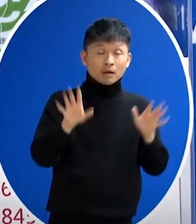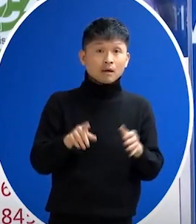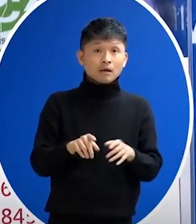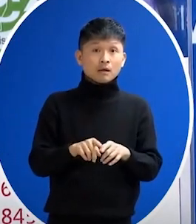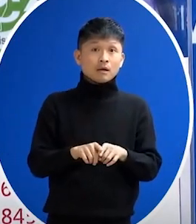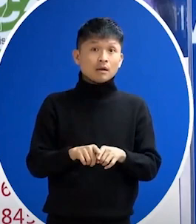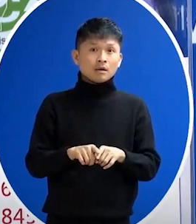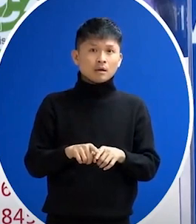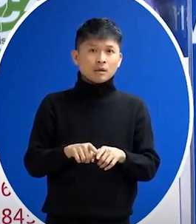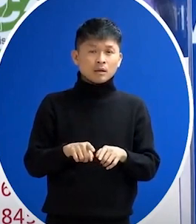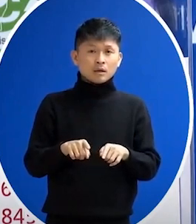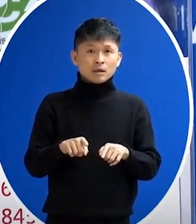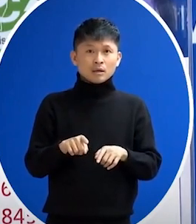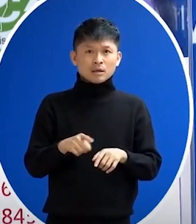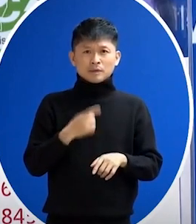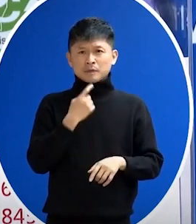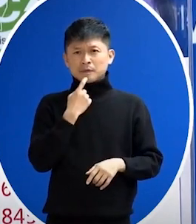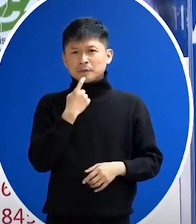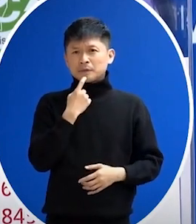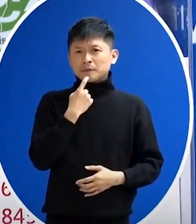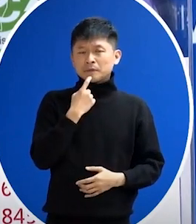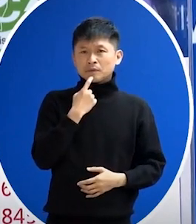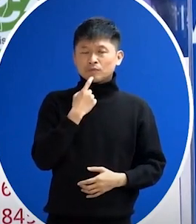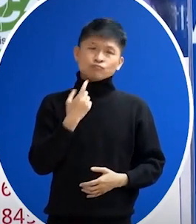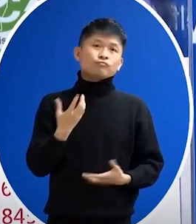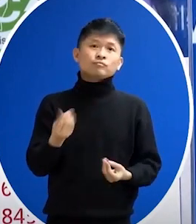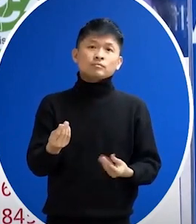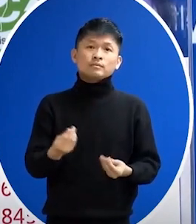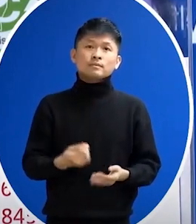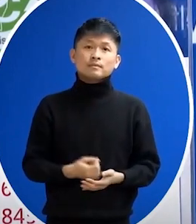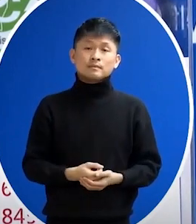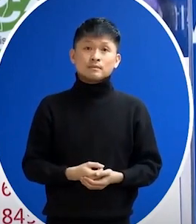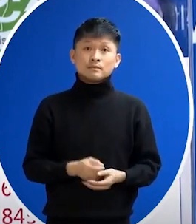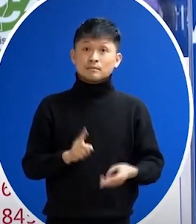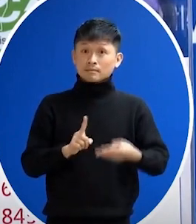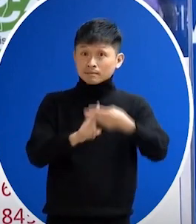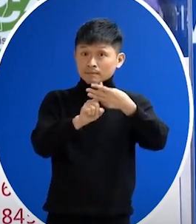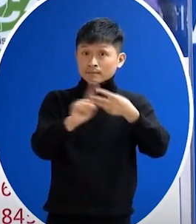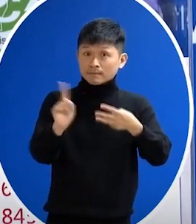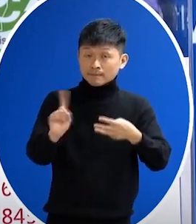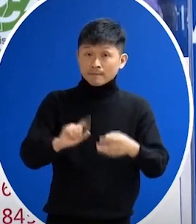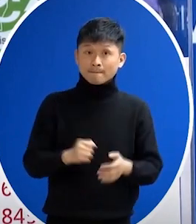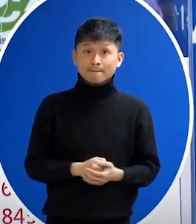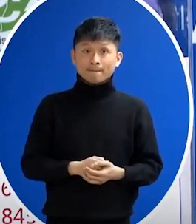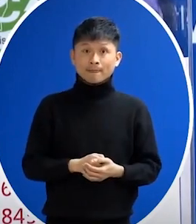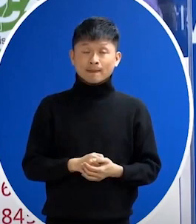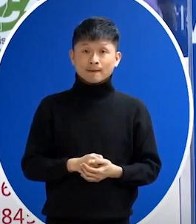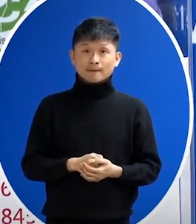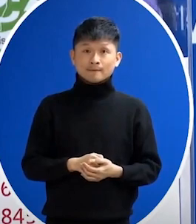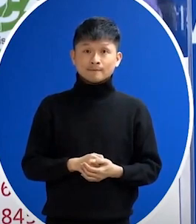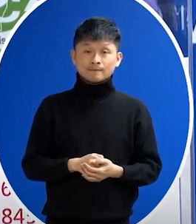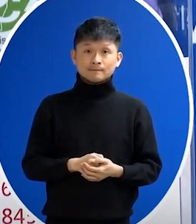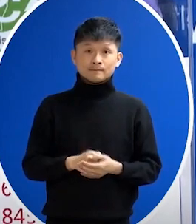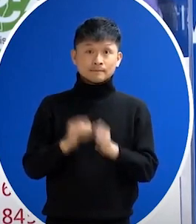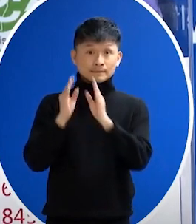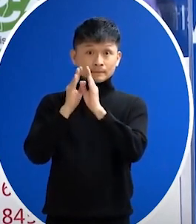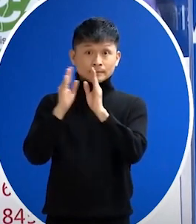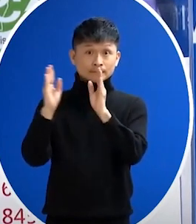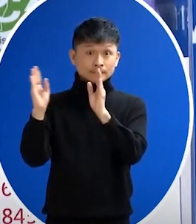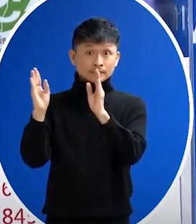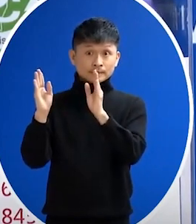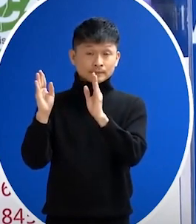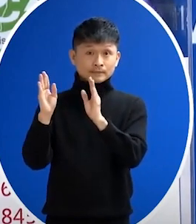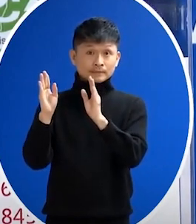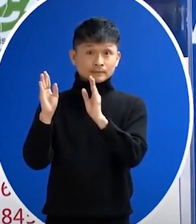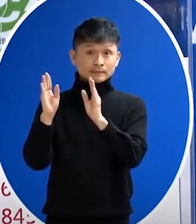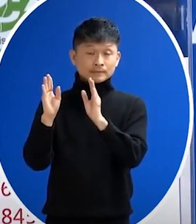云重重没有疑云重重了就是最主要就是他引用了2个档做用2个